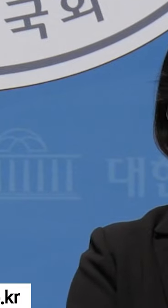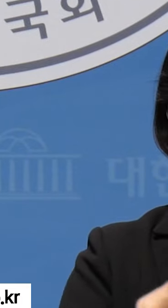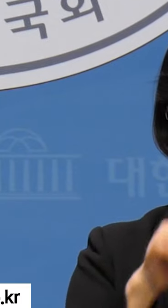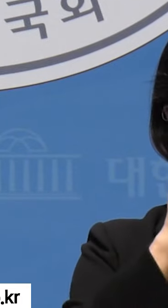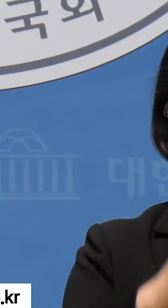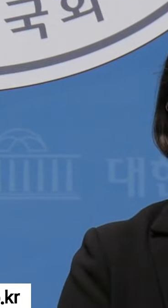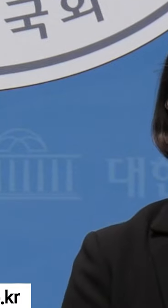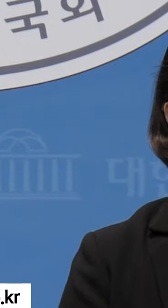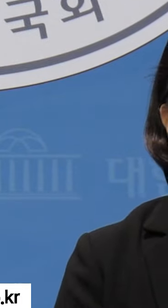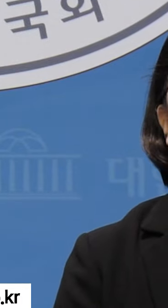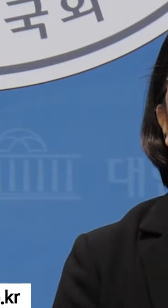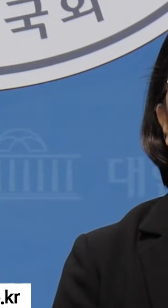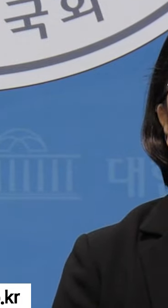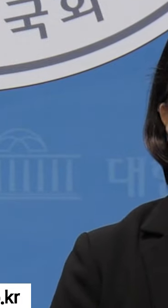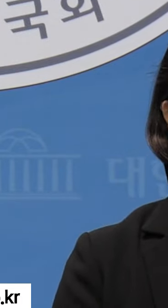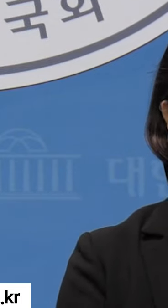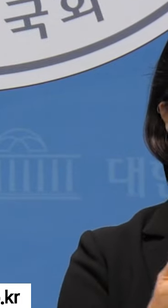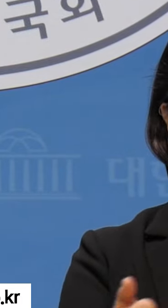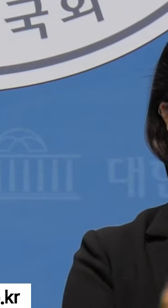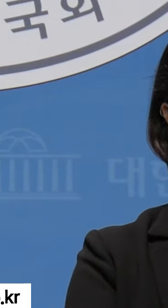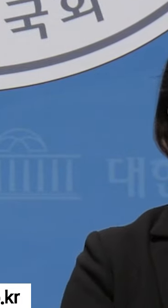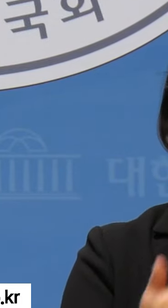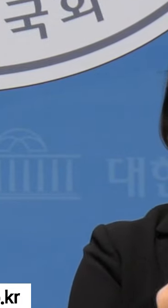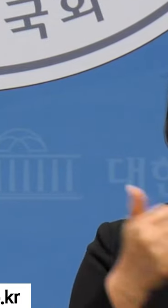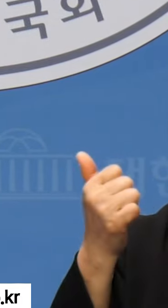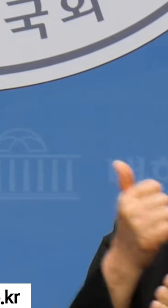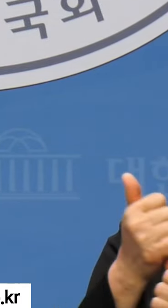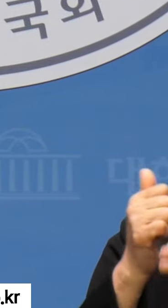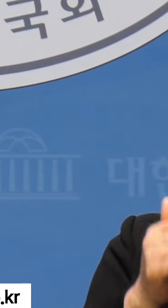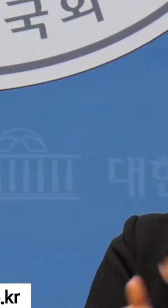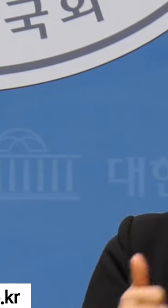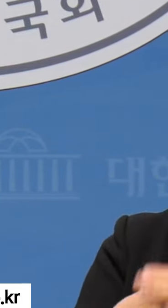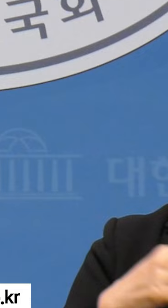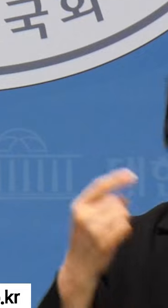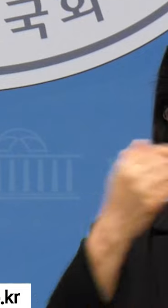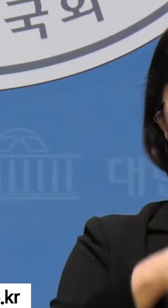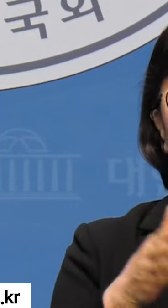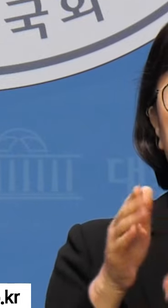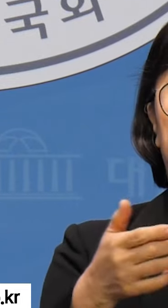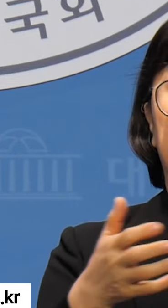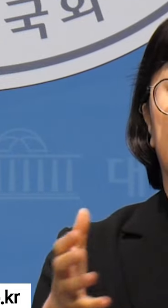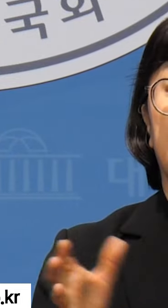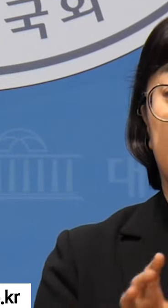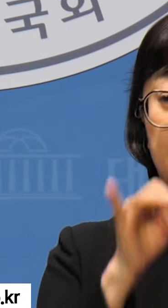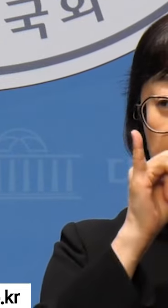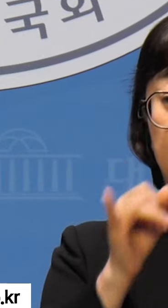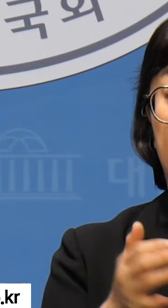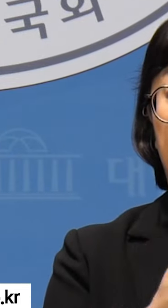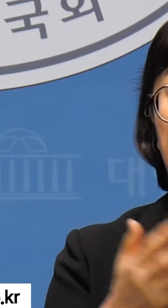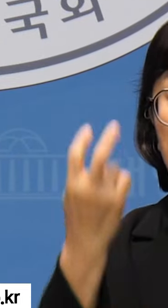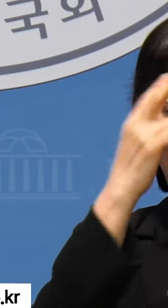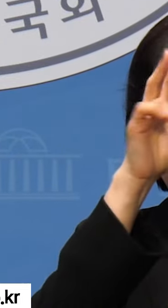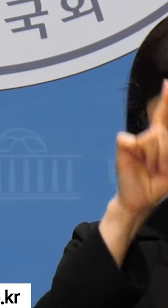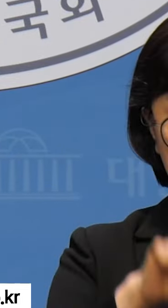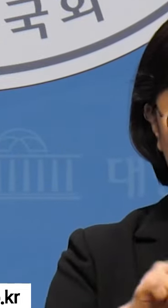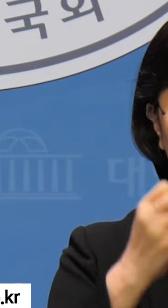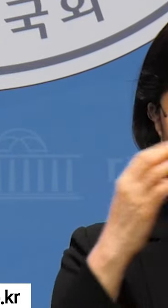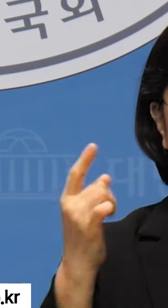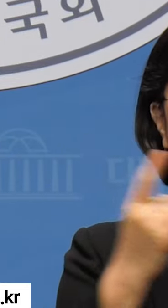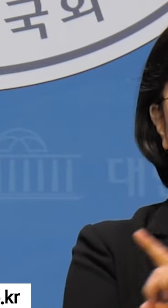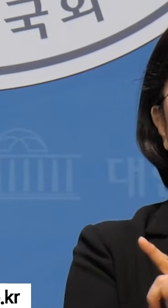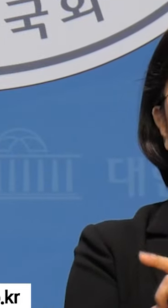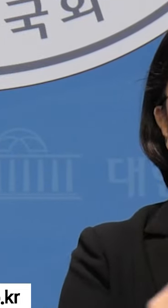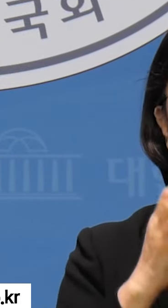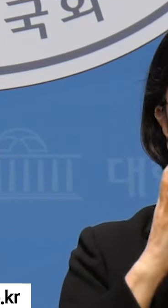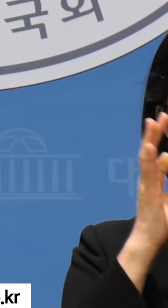해왔습니다. 최고위원, 원내 부대표, 정치개혁 TF단장을 역임하며 검찰개혁,